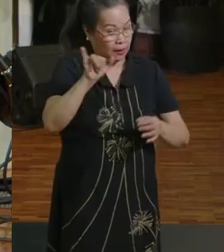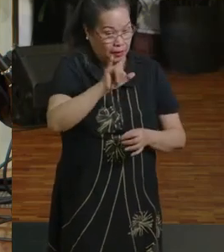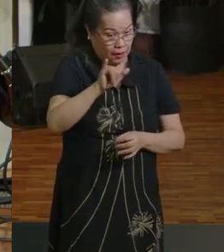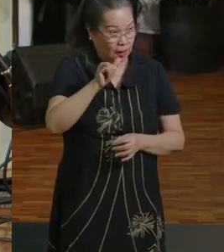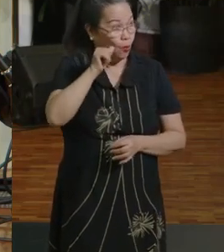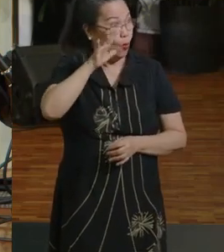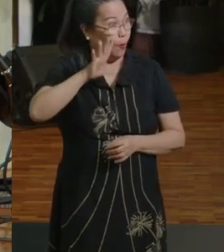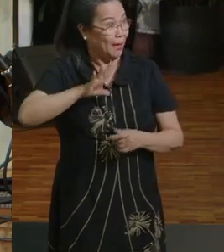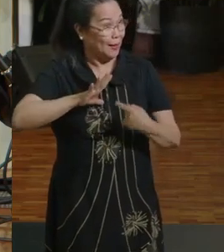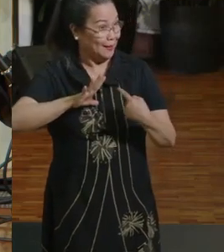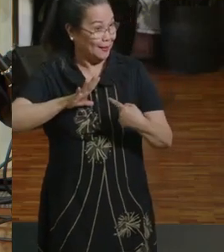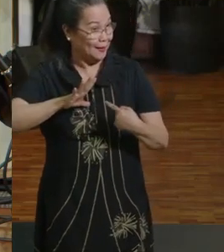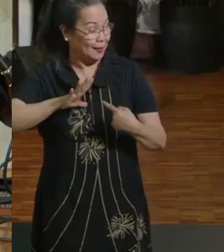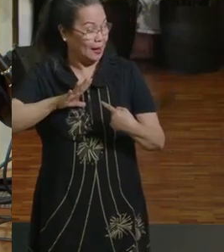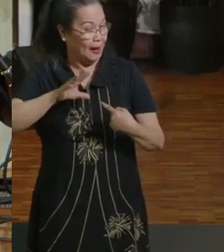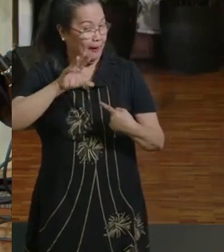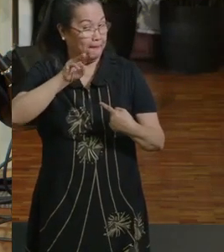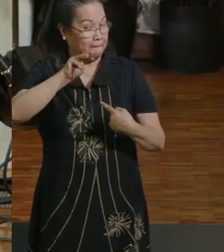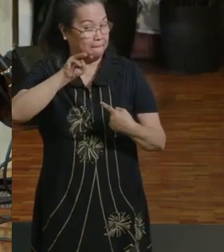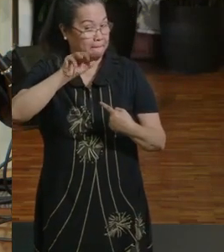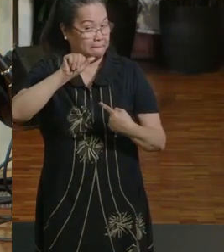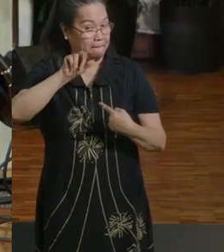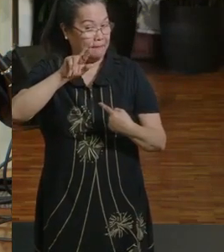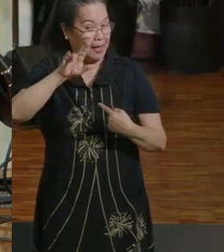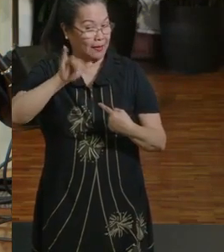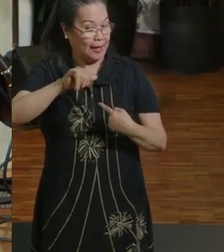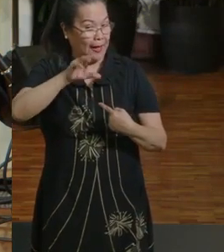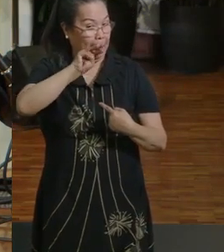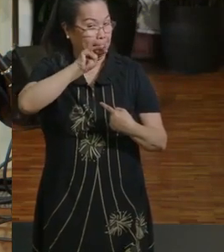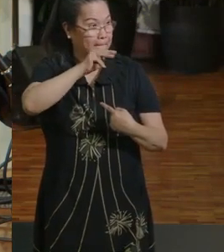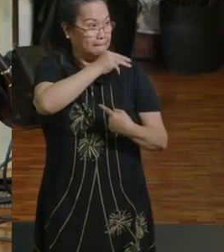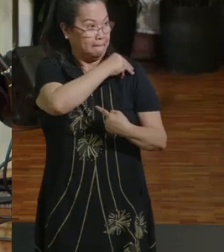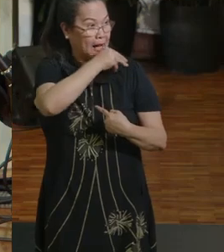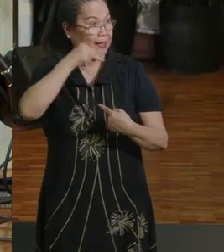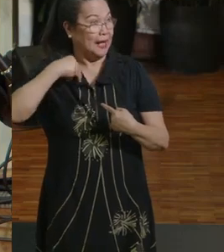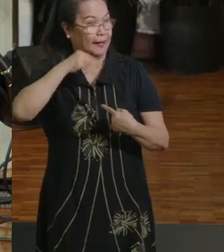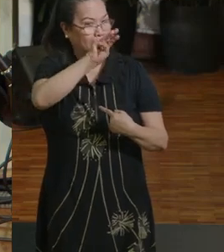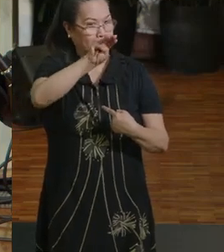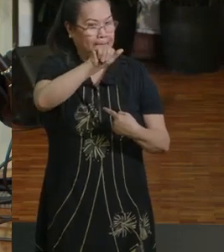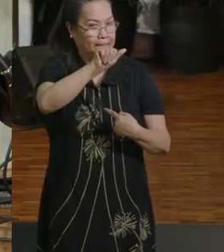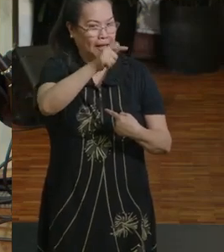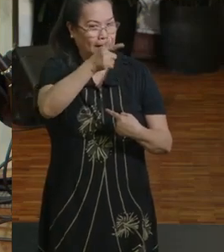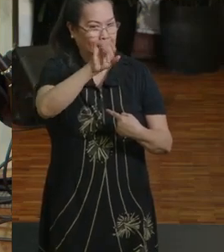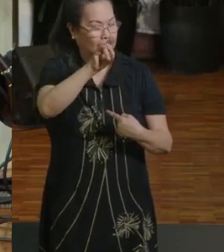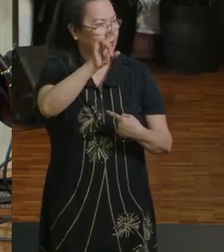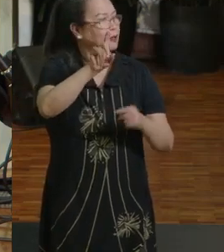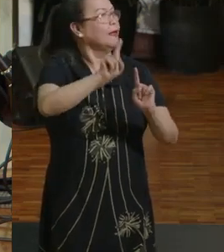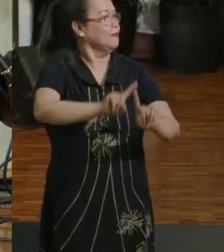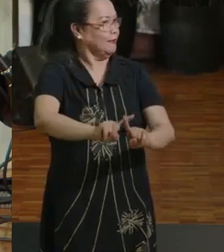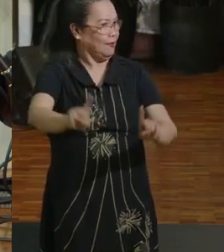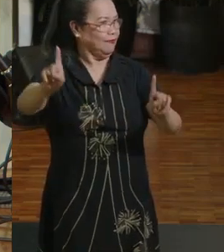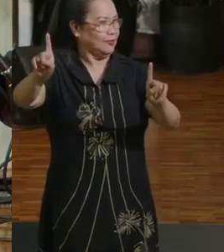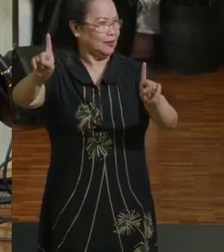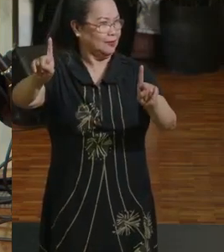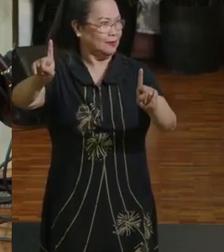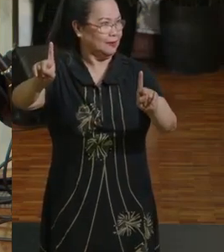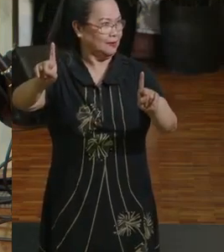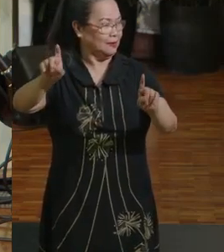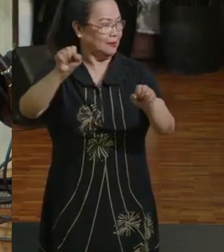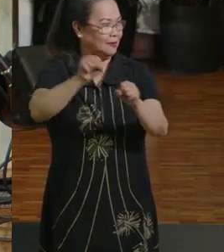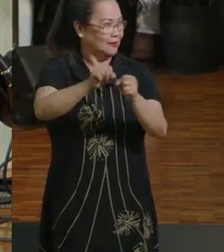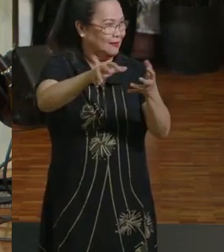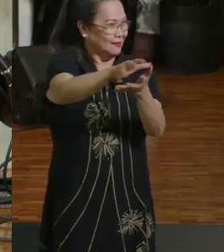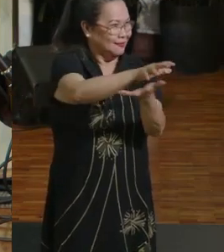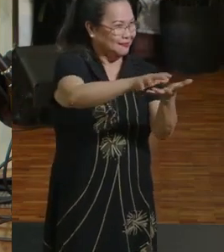babaeng ito ay si Mary Magdalene. Hindi po siya ito. No? Sapagkat na paghahalo